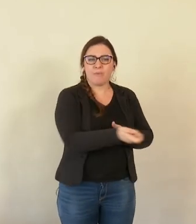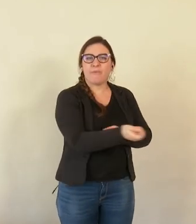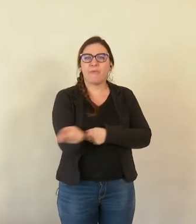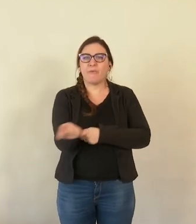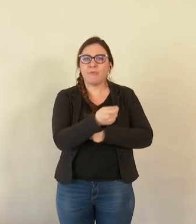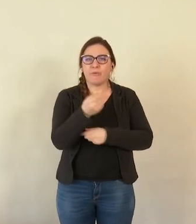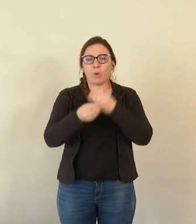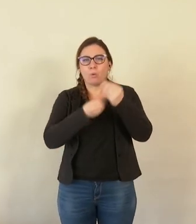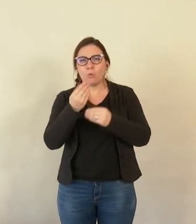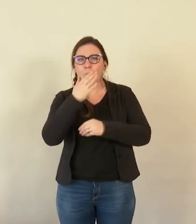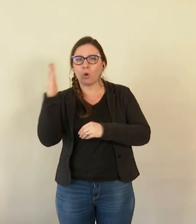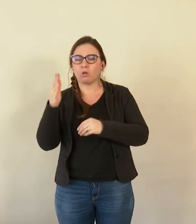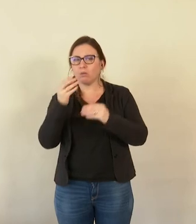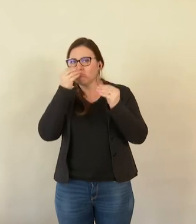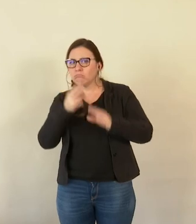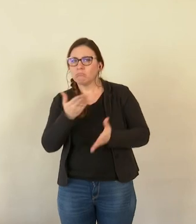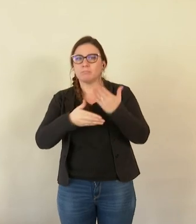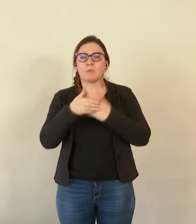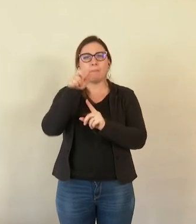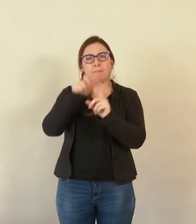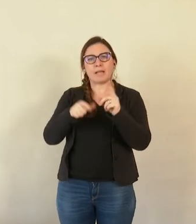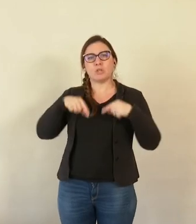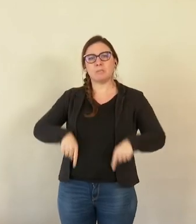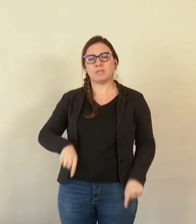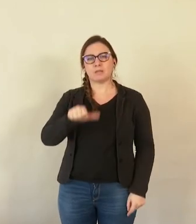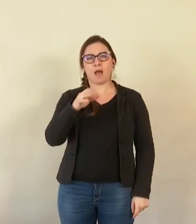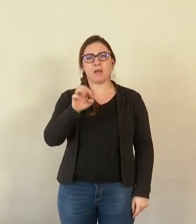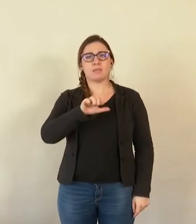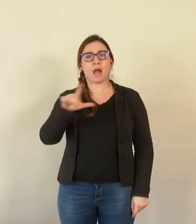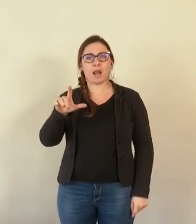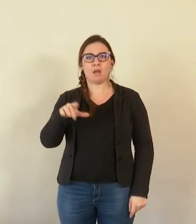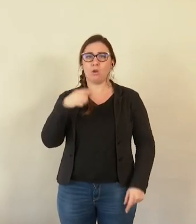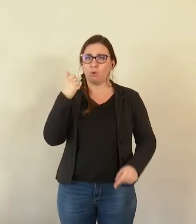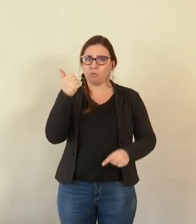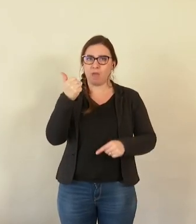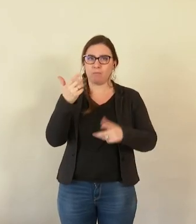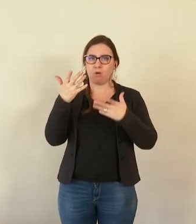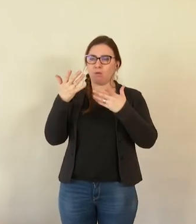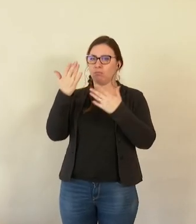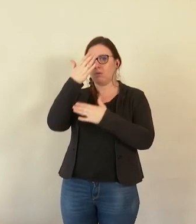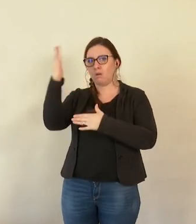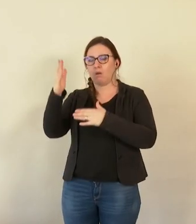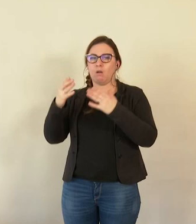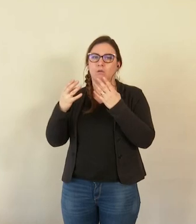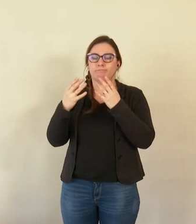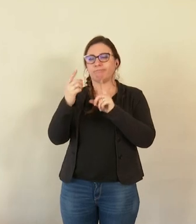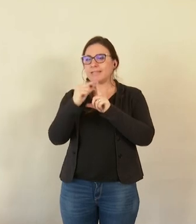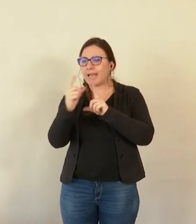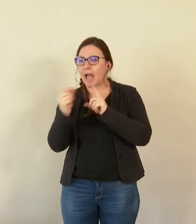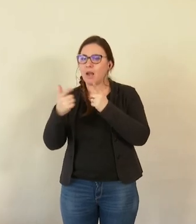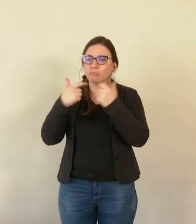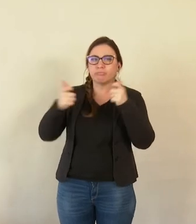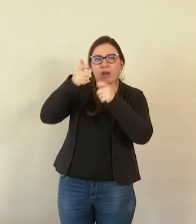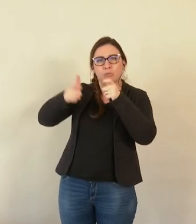la matière tandis que Gabriel Atal cède aux grands céréaliers et au tenant d'une agriculture qui épuise les terres et nourrit les marges de